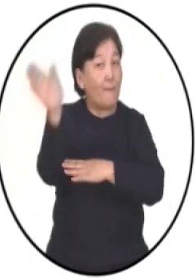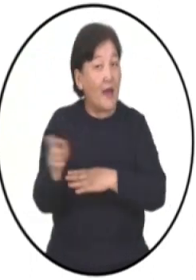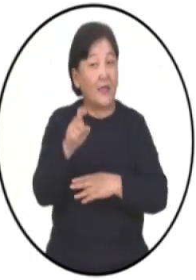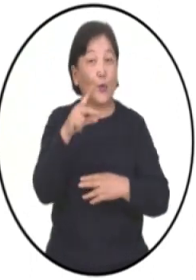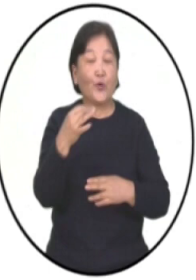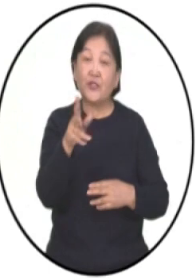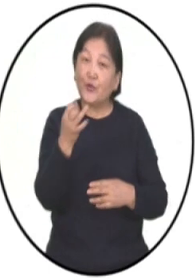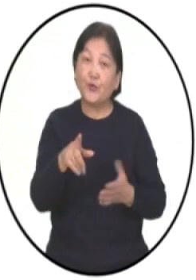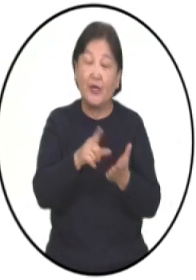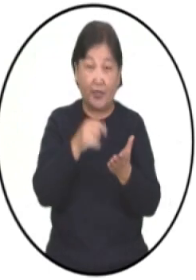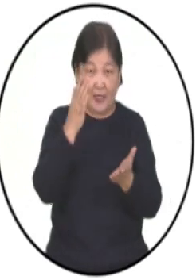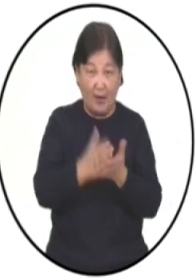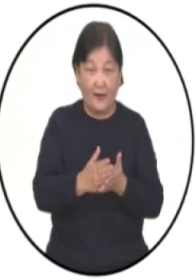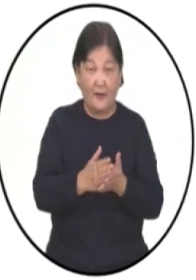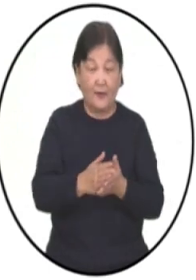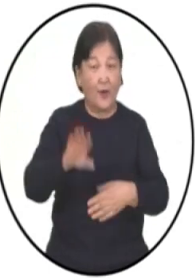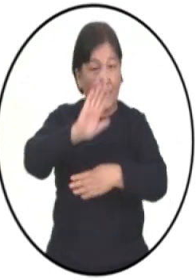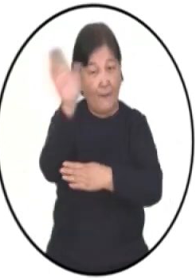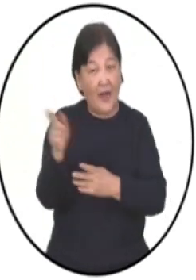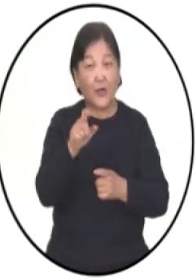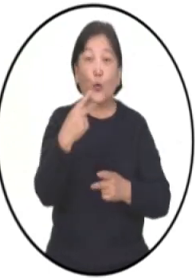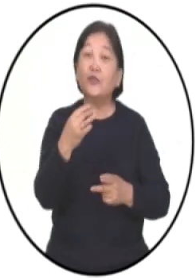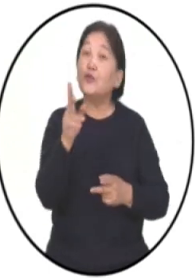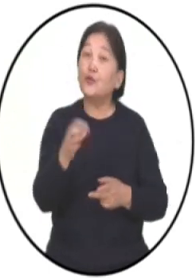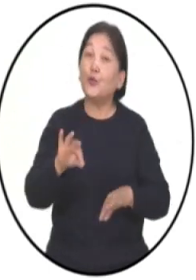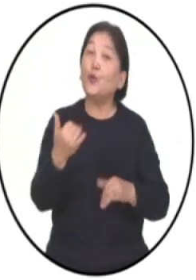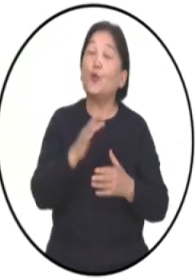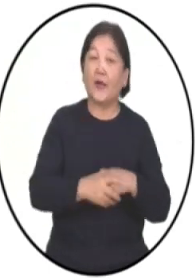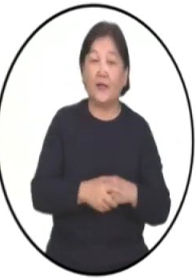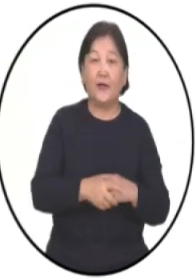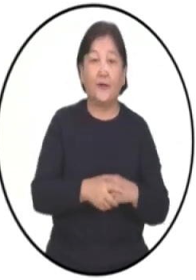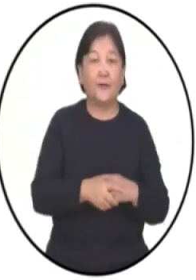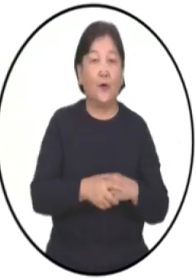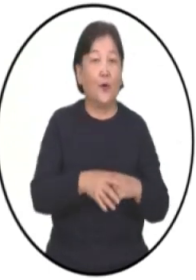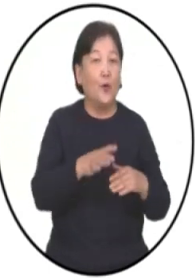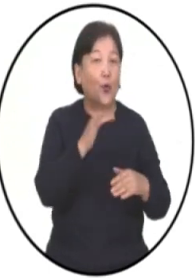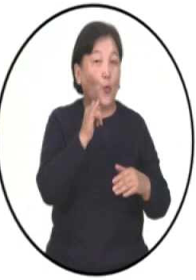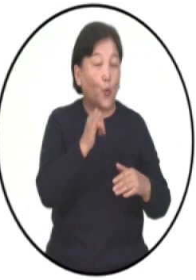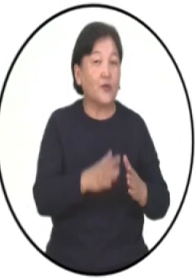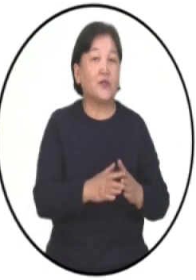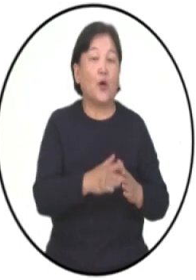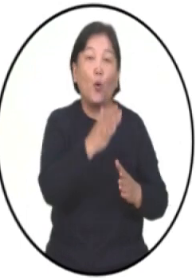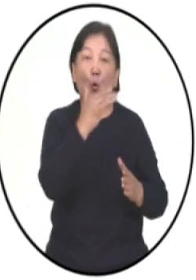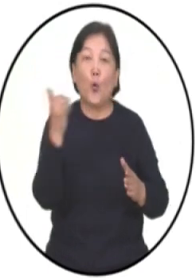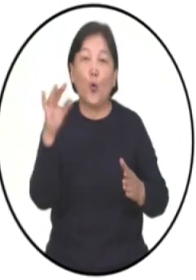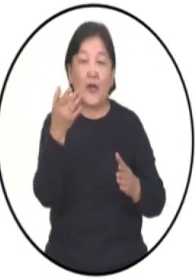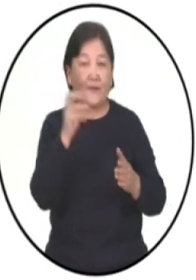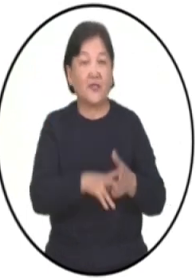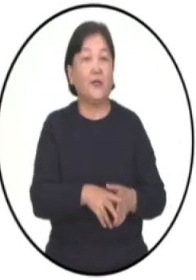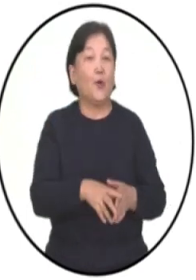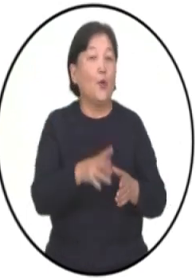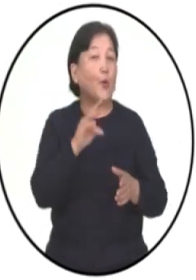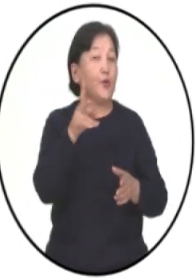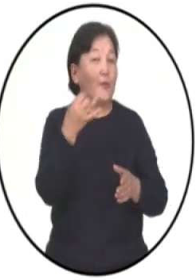үзүүлдэг үүнд. За байгалийн хүчин зүйл нь ирлээв, ус зүй, уур амьсгал, үнэмлэхүй хүчин